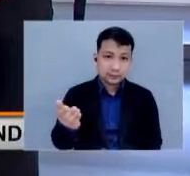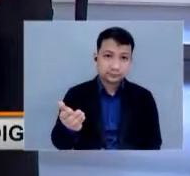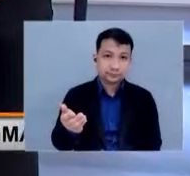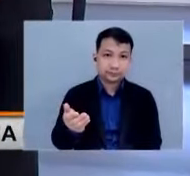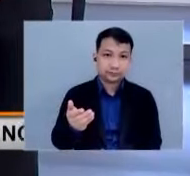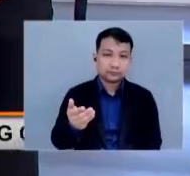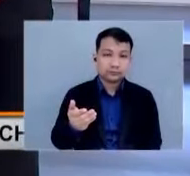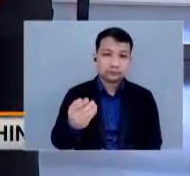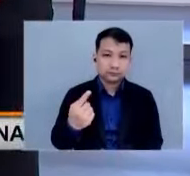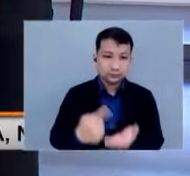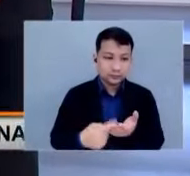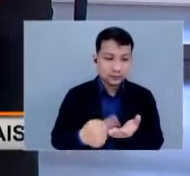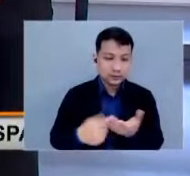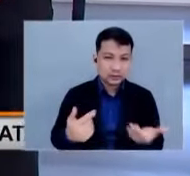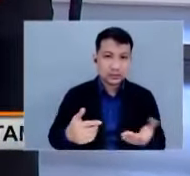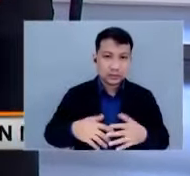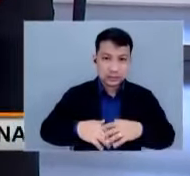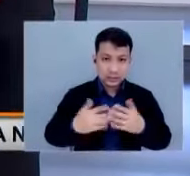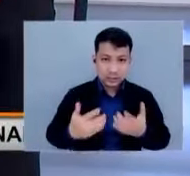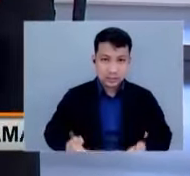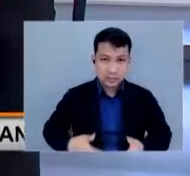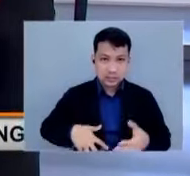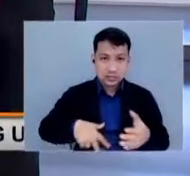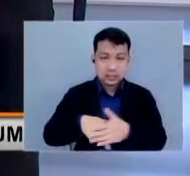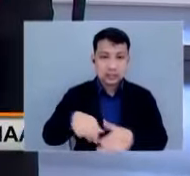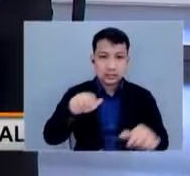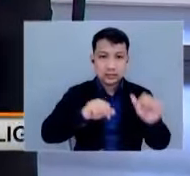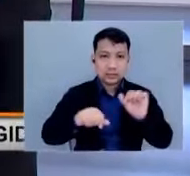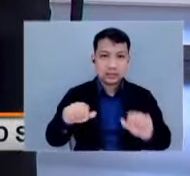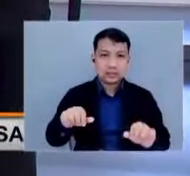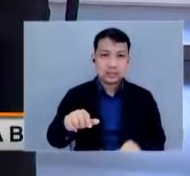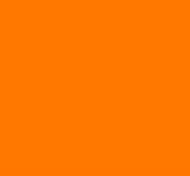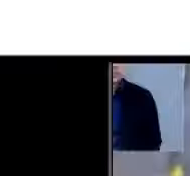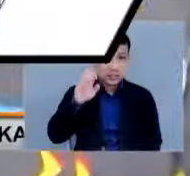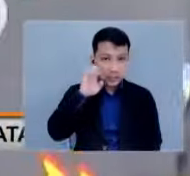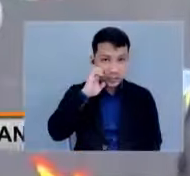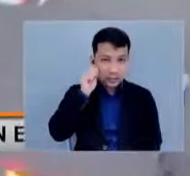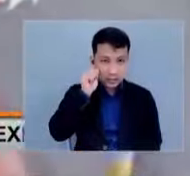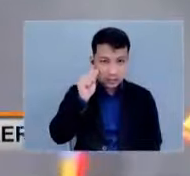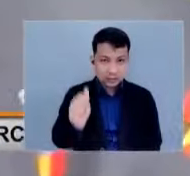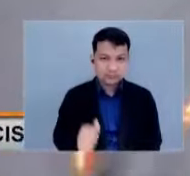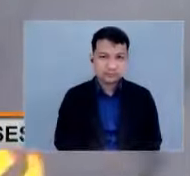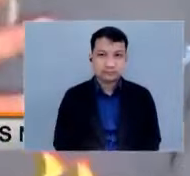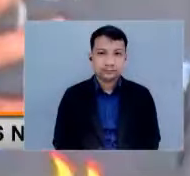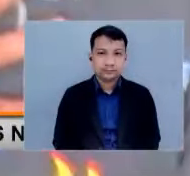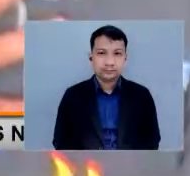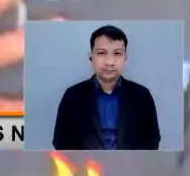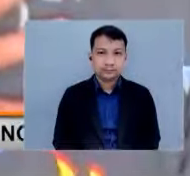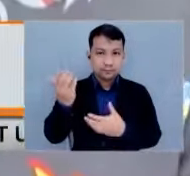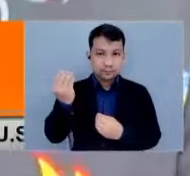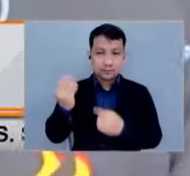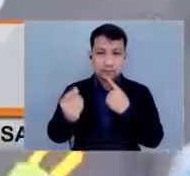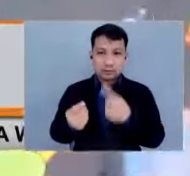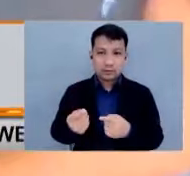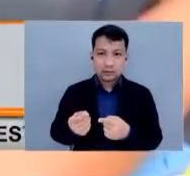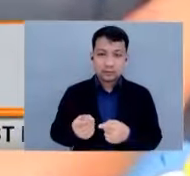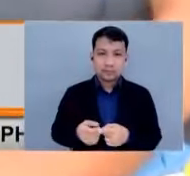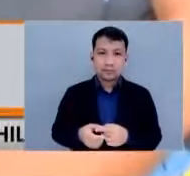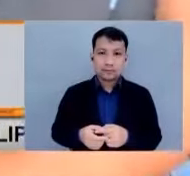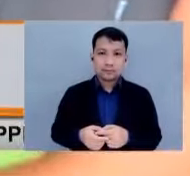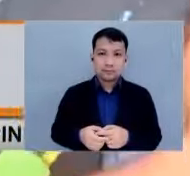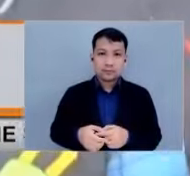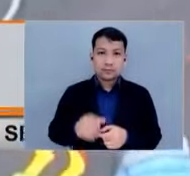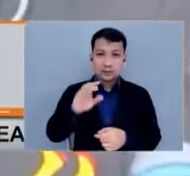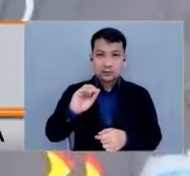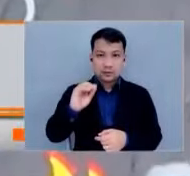Usap-usapan ngayong buntis na umano ang aktres na si Ellen Adarna. Sa latest vlog ng showbiz columnist na si Ogie